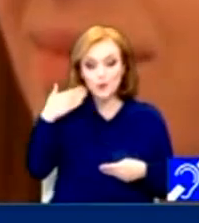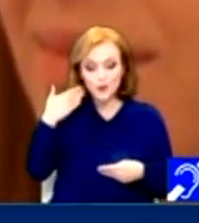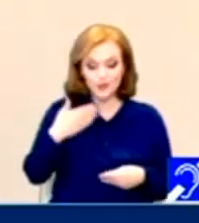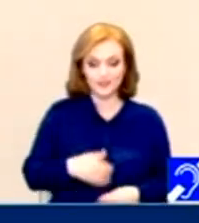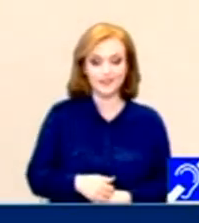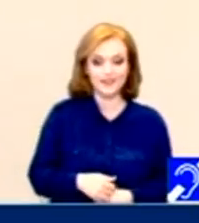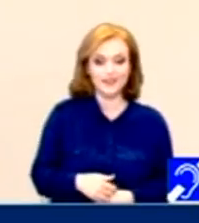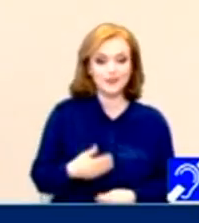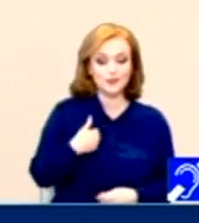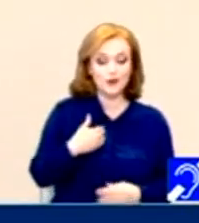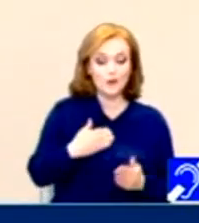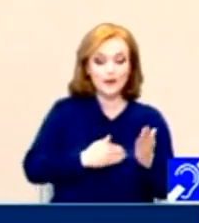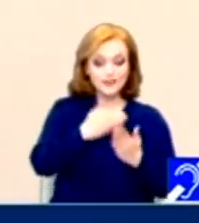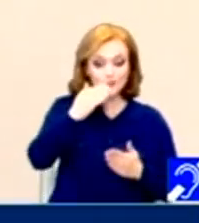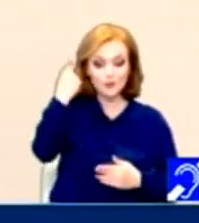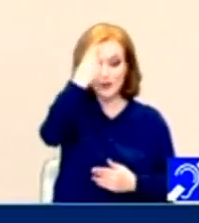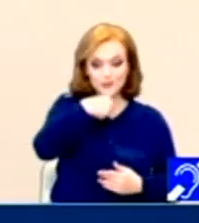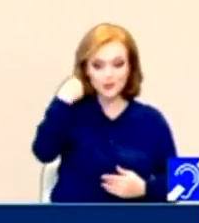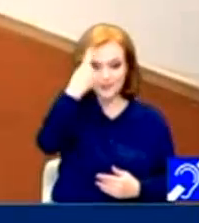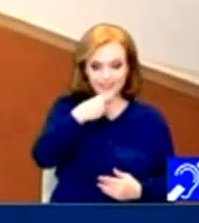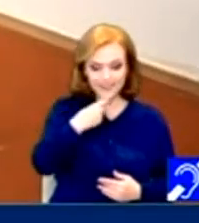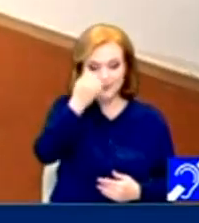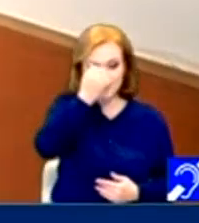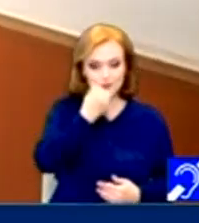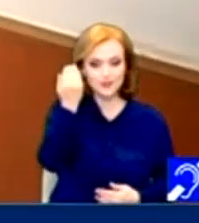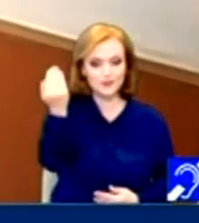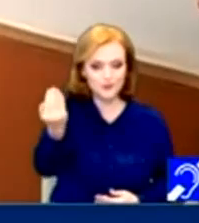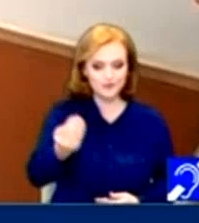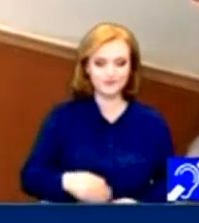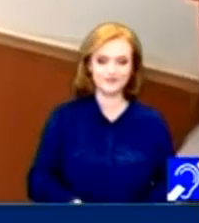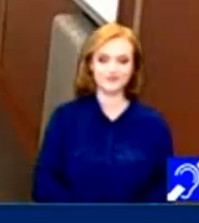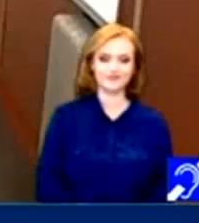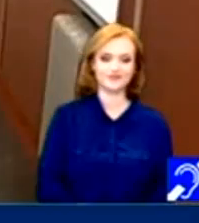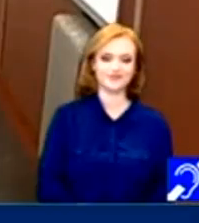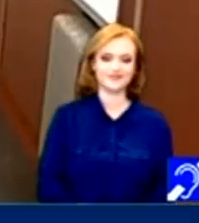și suntem personalități datorită dumneavoastră. Vreți să vă prind?